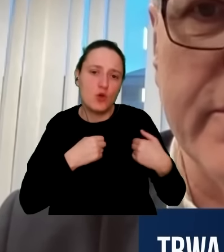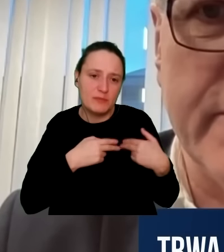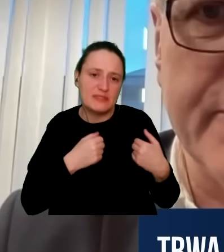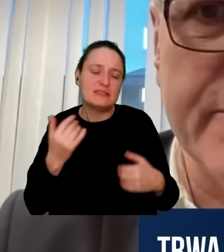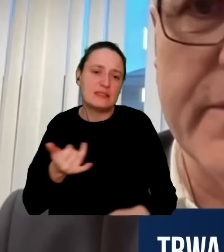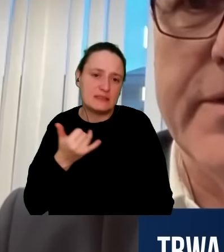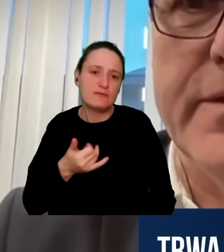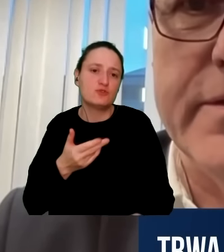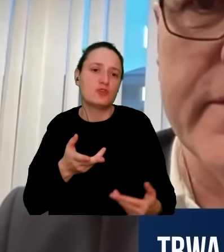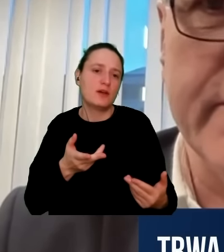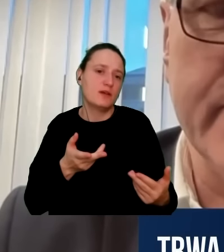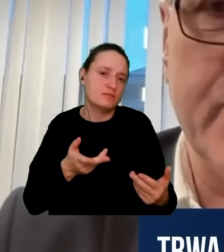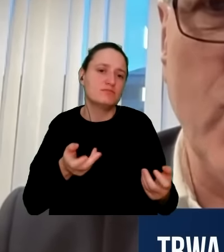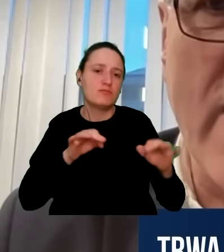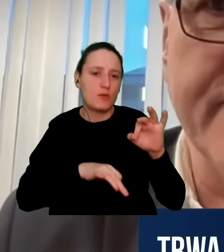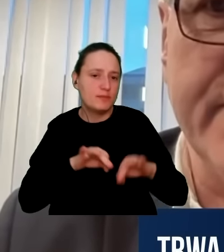to kogoś tam